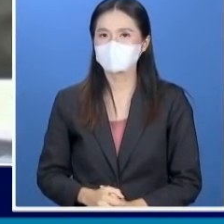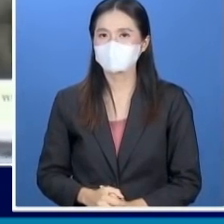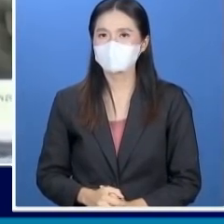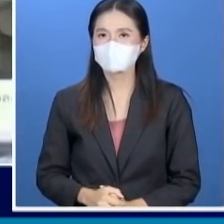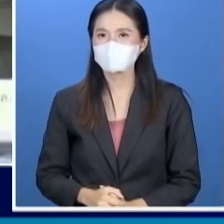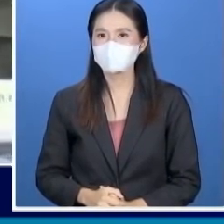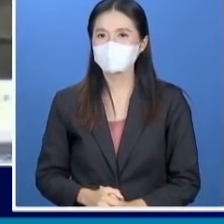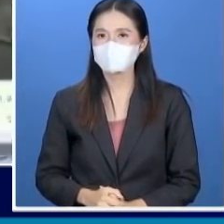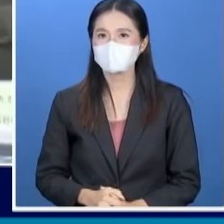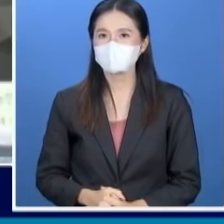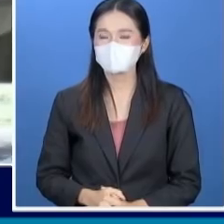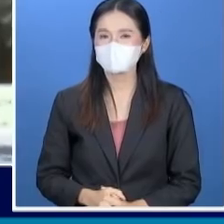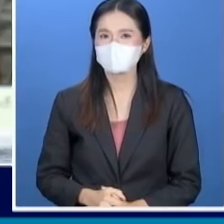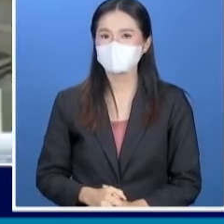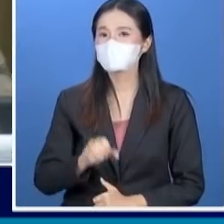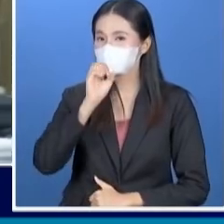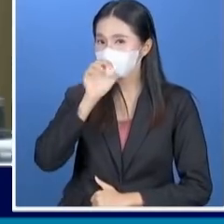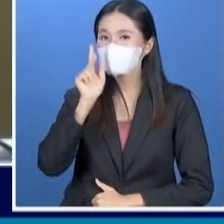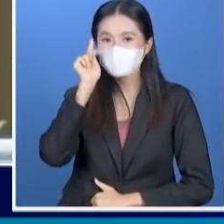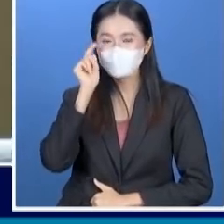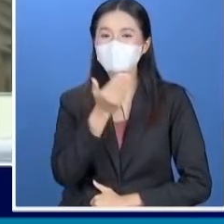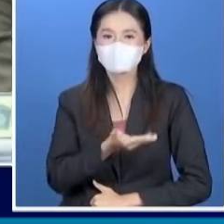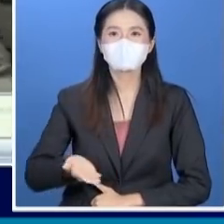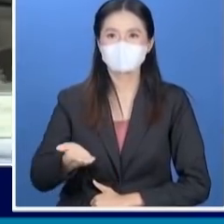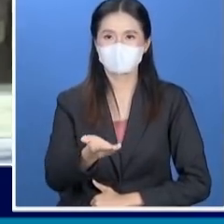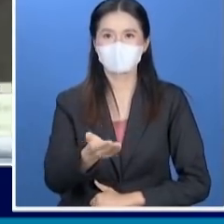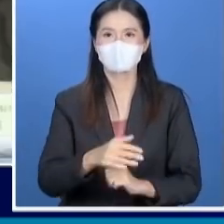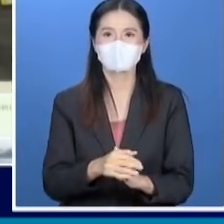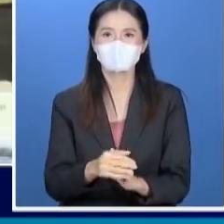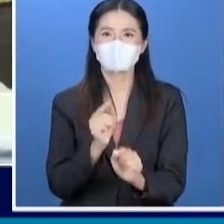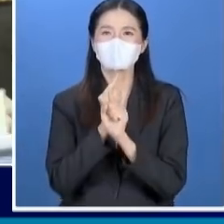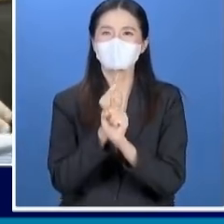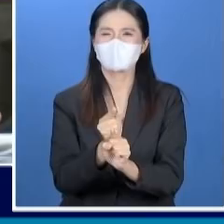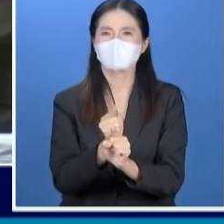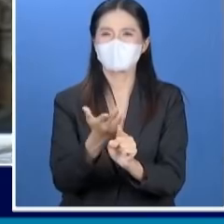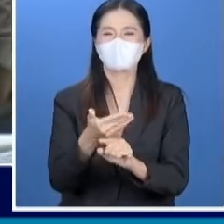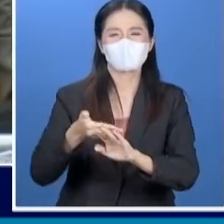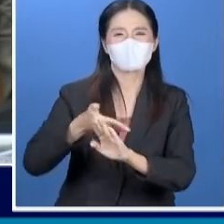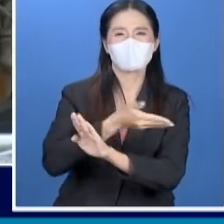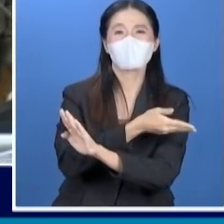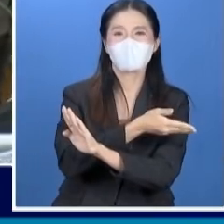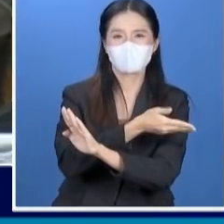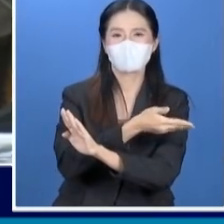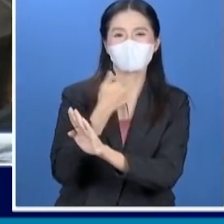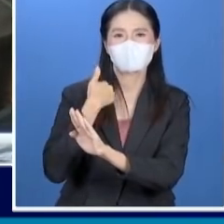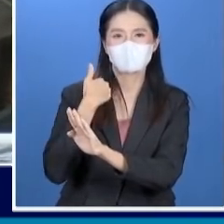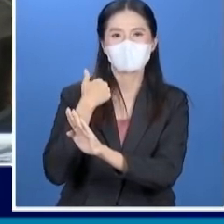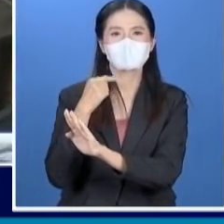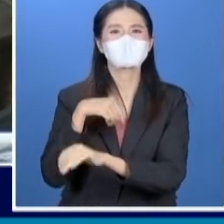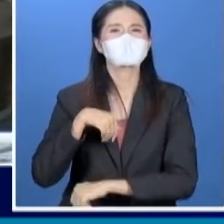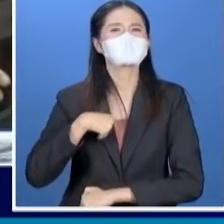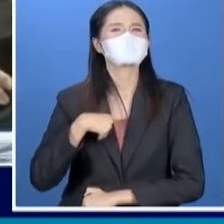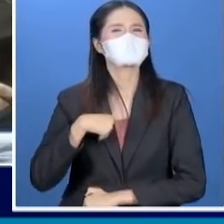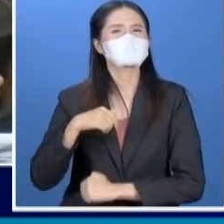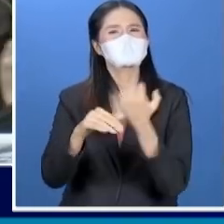เรียนพี่น้องสื่อมวลชนนะครับตามที่ ก่อนหน้านี้นะครับได้มีรายการทางทีวี